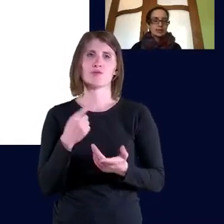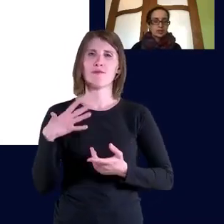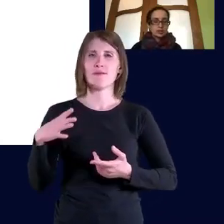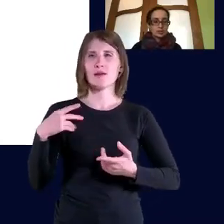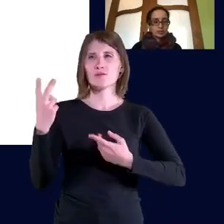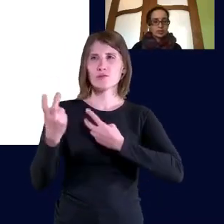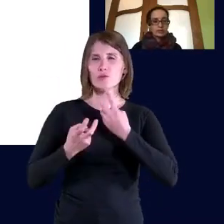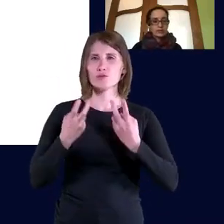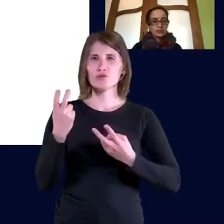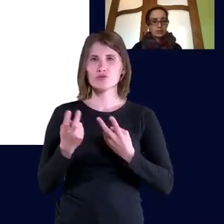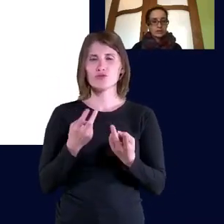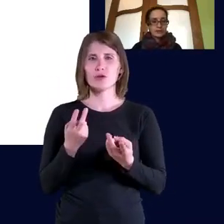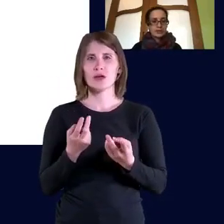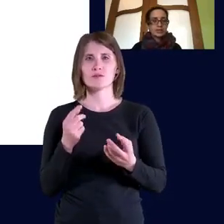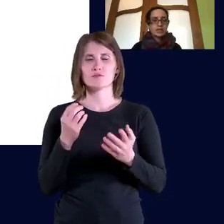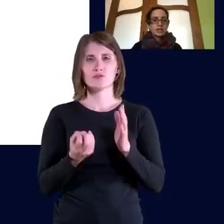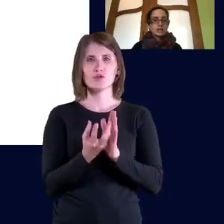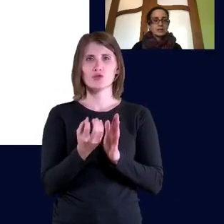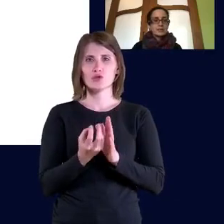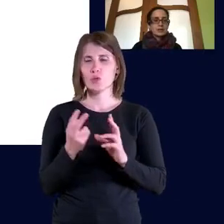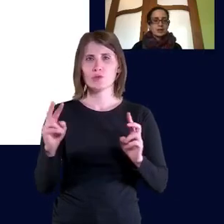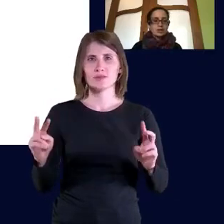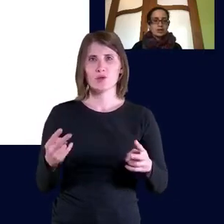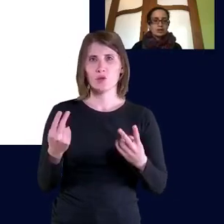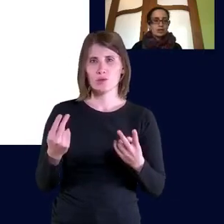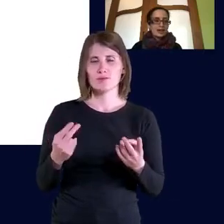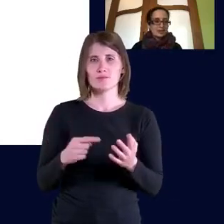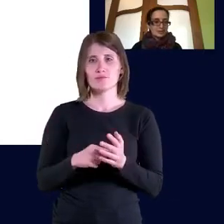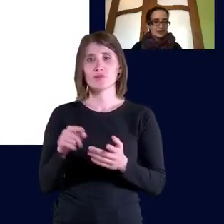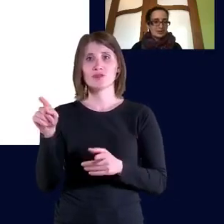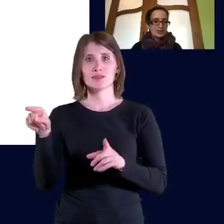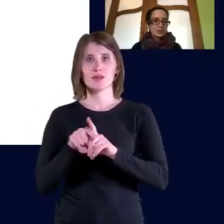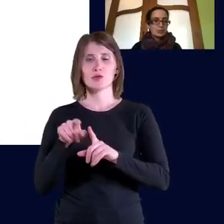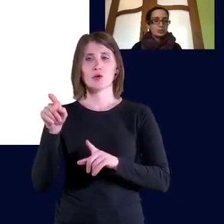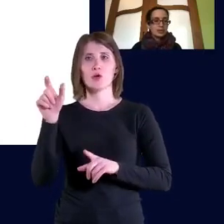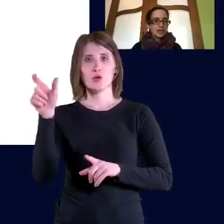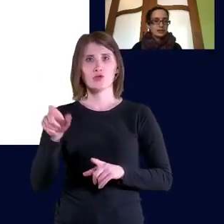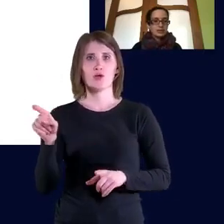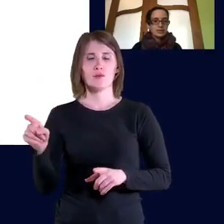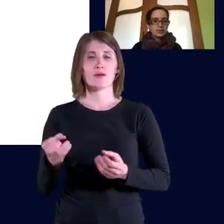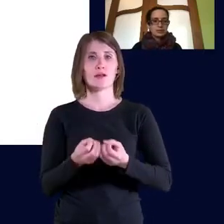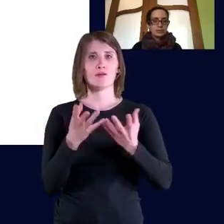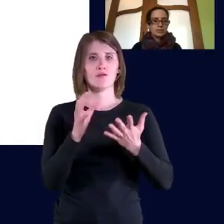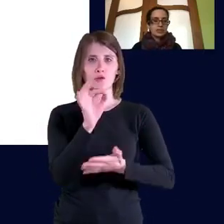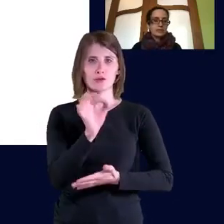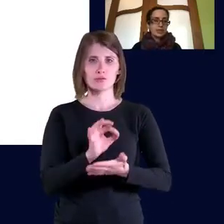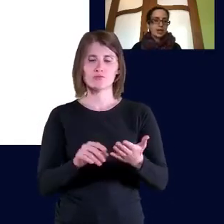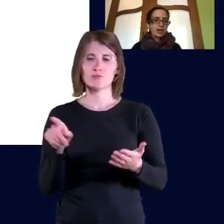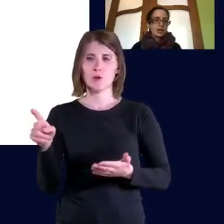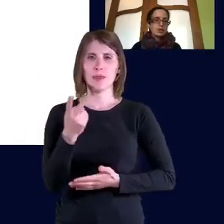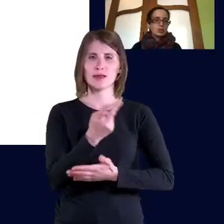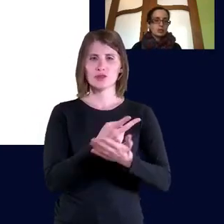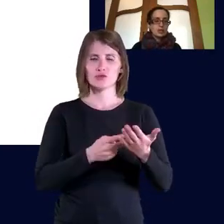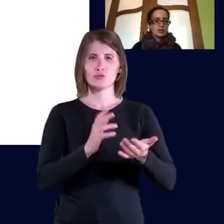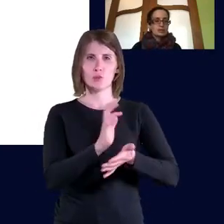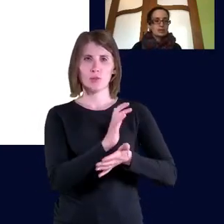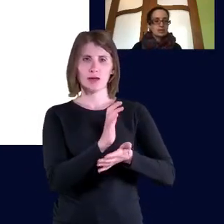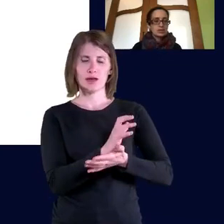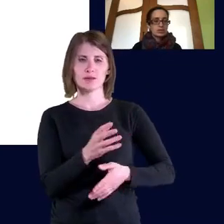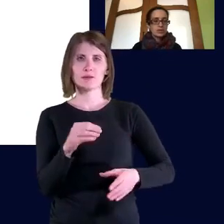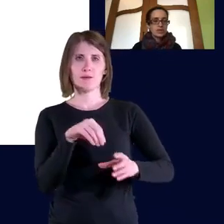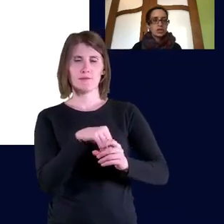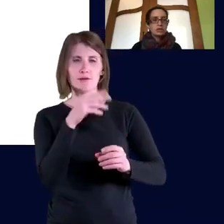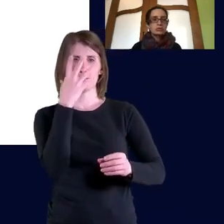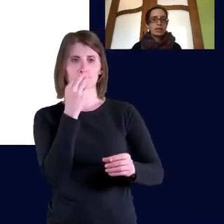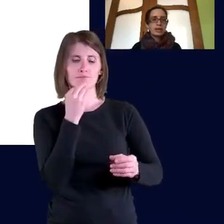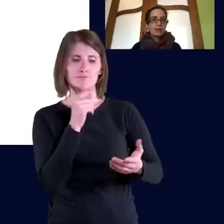opisu ale także osoba która tworzy grafikę Czytając tą publikację w której ta grafika umieszczona